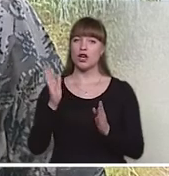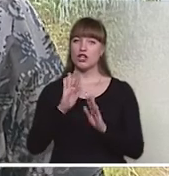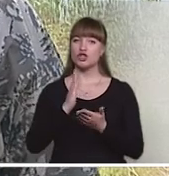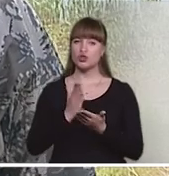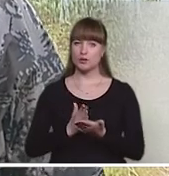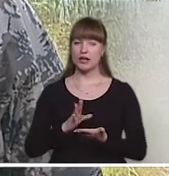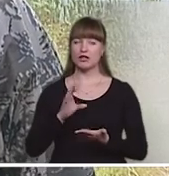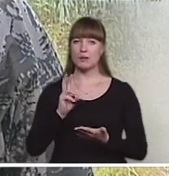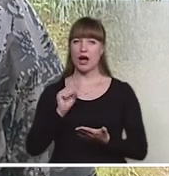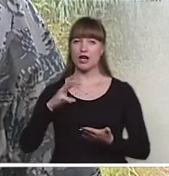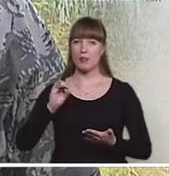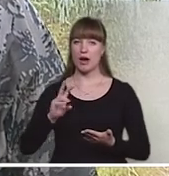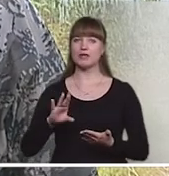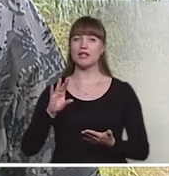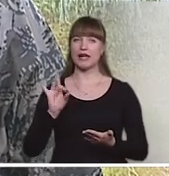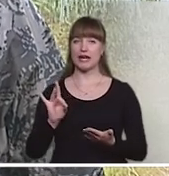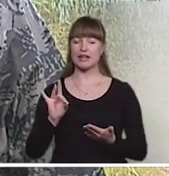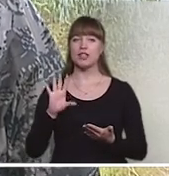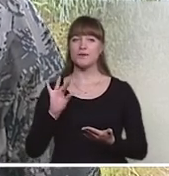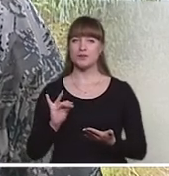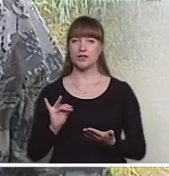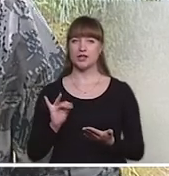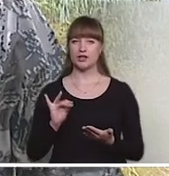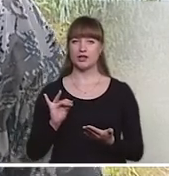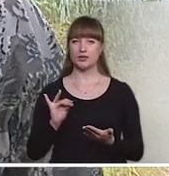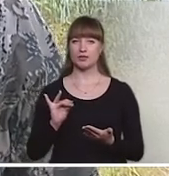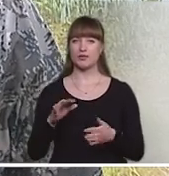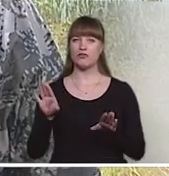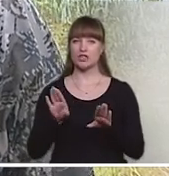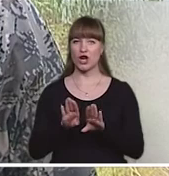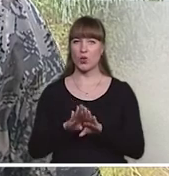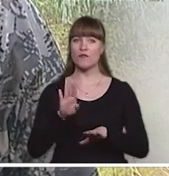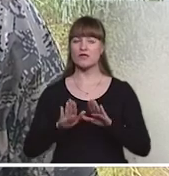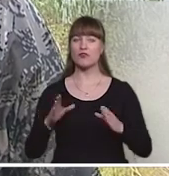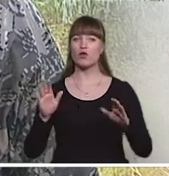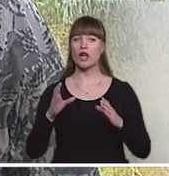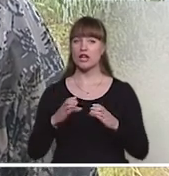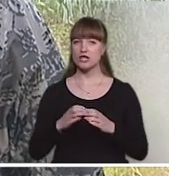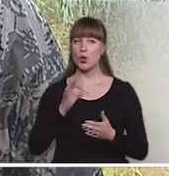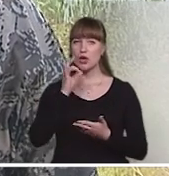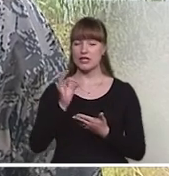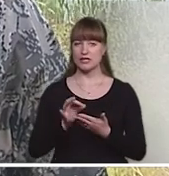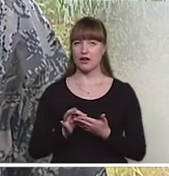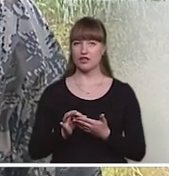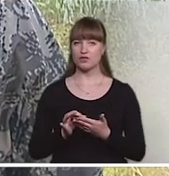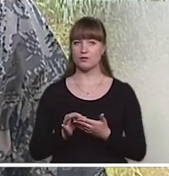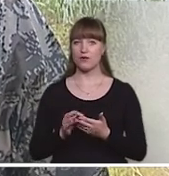субъектом, здесь Агромаг-Р. И в такой весовой категории, так